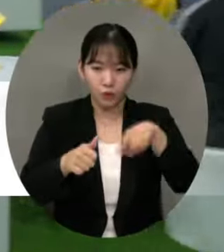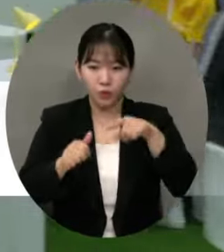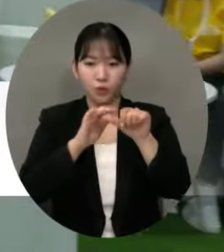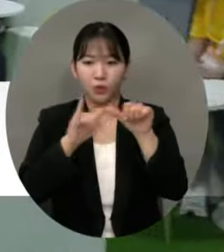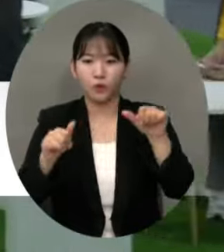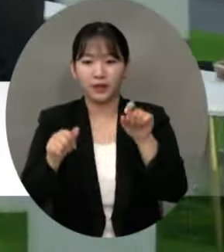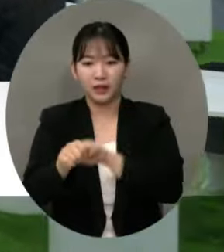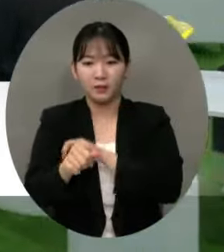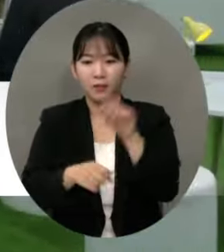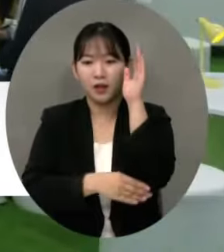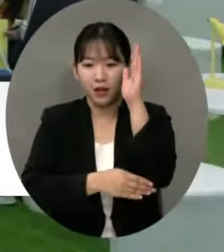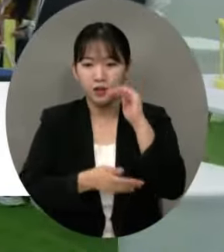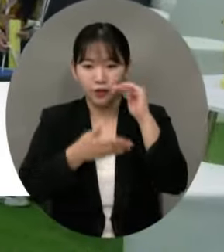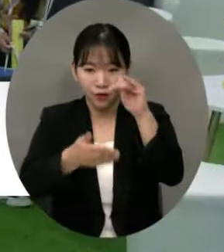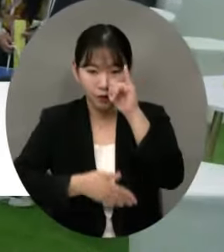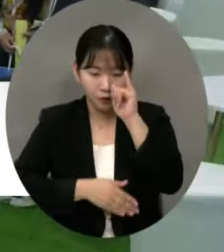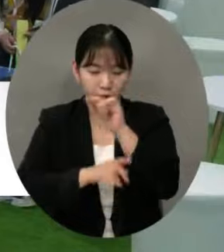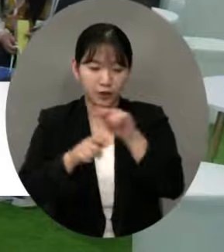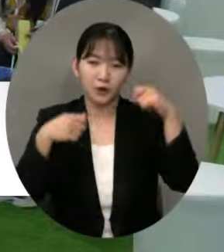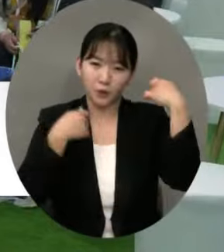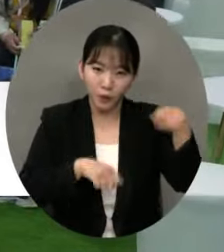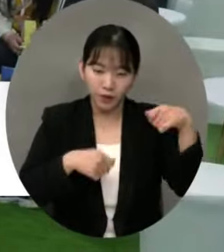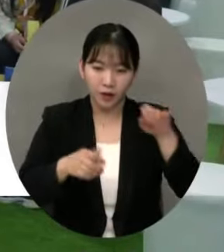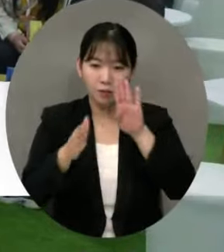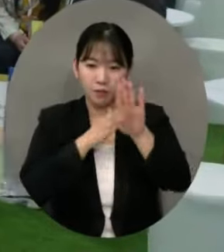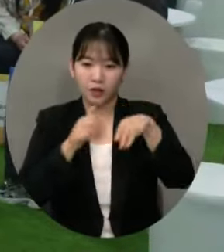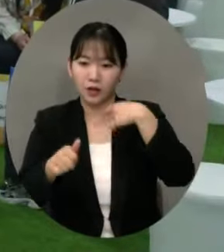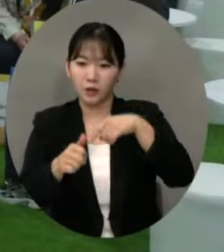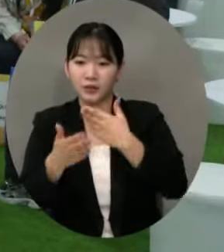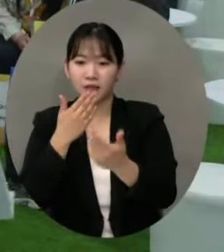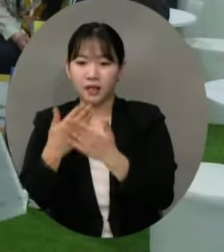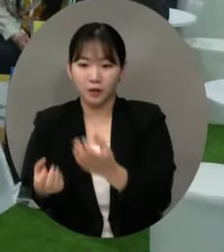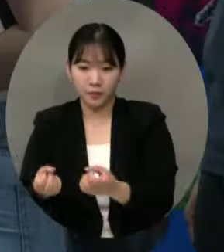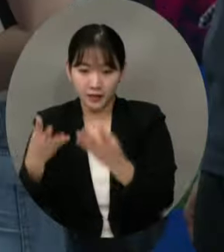특별 강연과 각종 공연, 미래 교육 체험 행사,